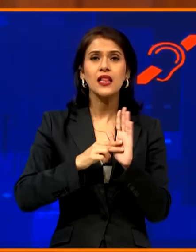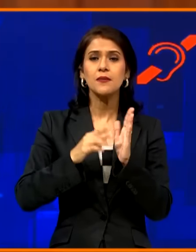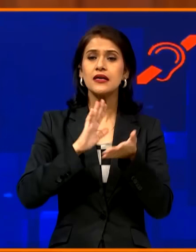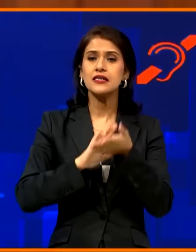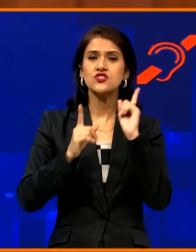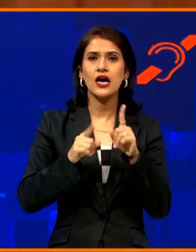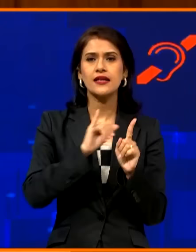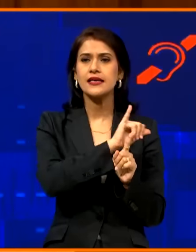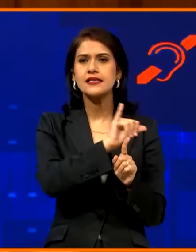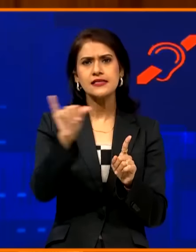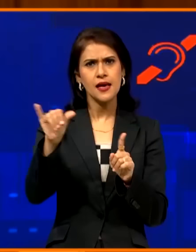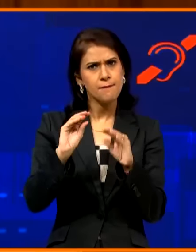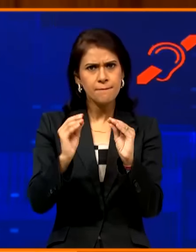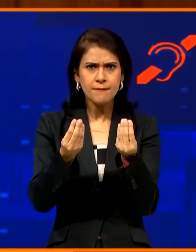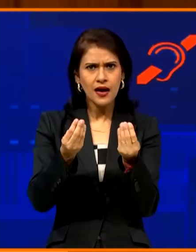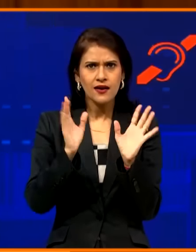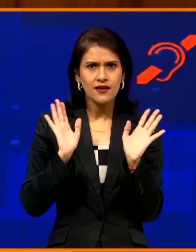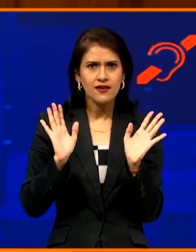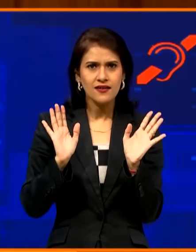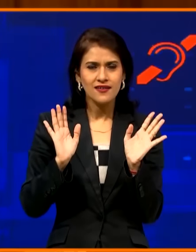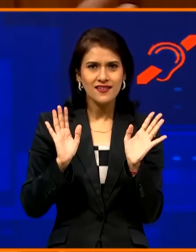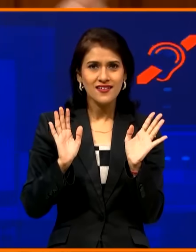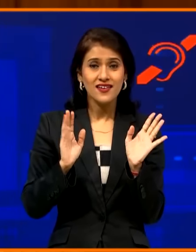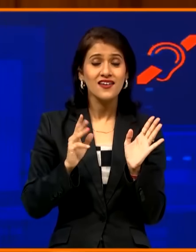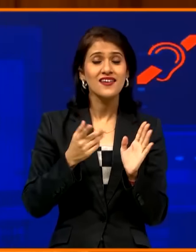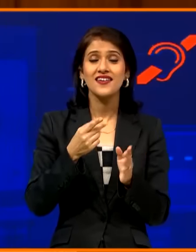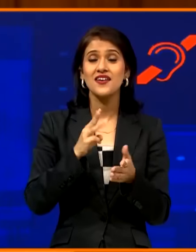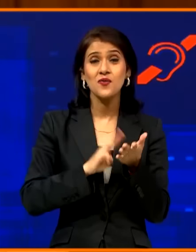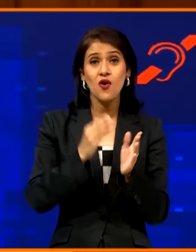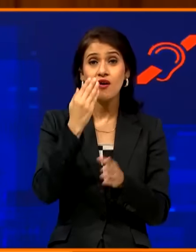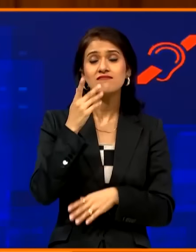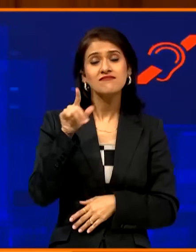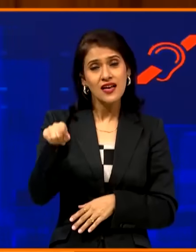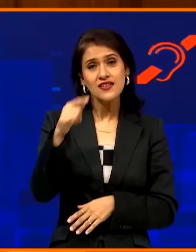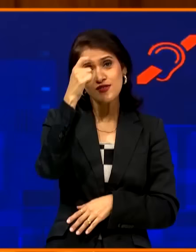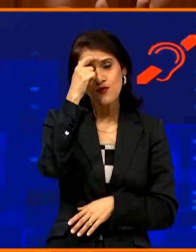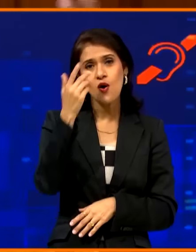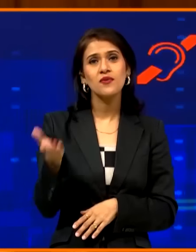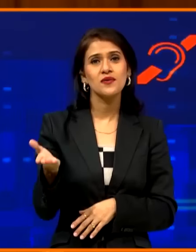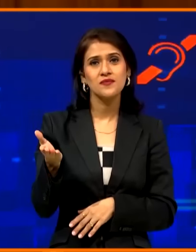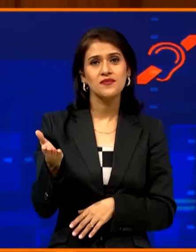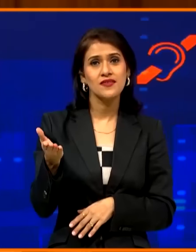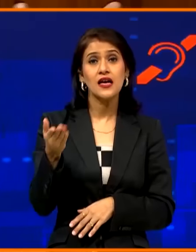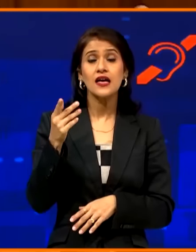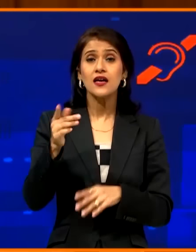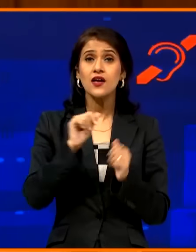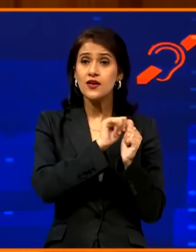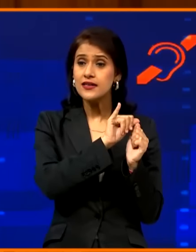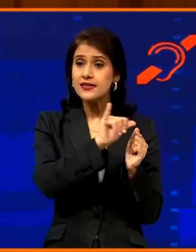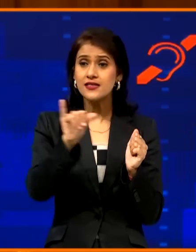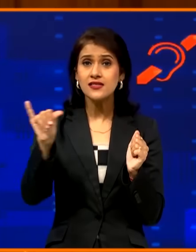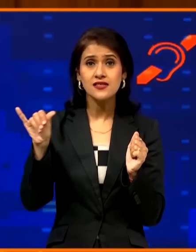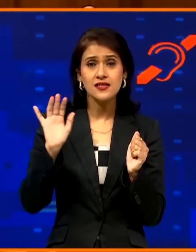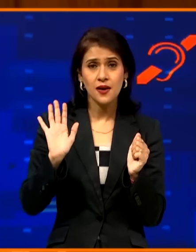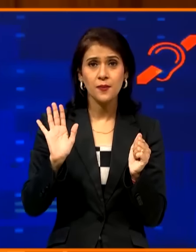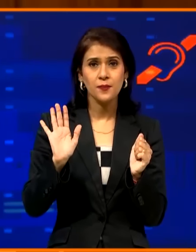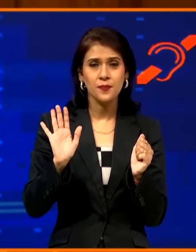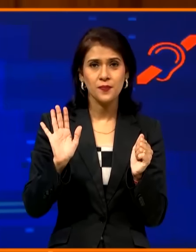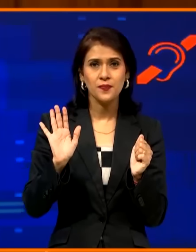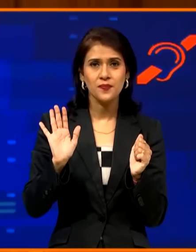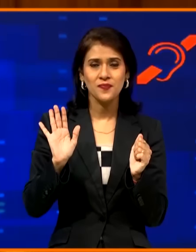हो एक तरीके से क्या मुराद है यही यही तो प्रॉब्लम है अगर सबके लिए एक तरीके से होने लगे तो इसका कोई